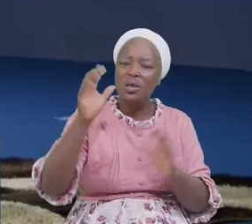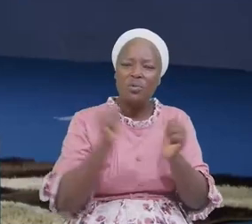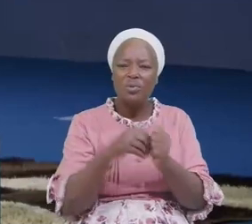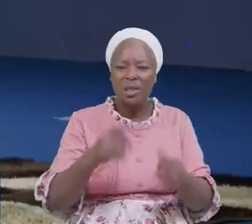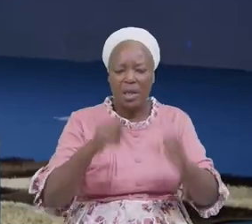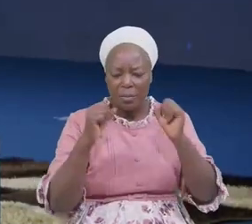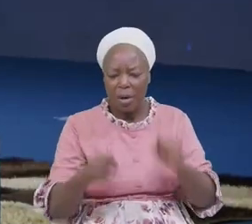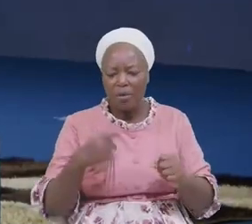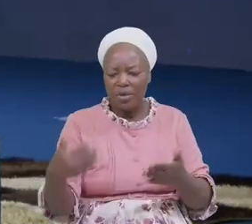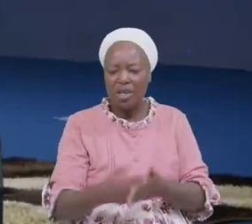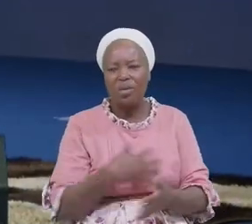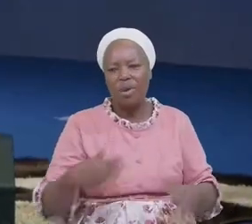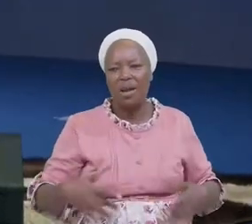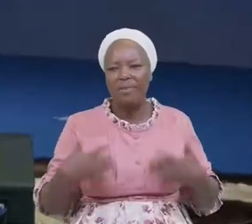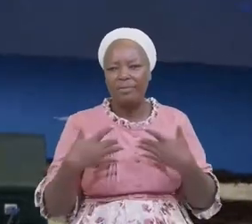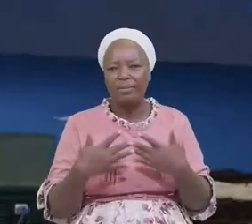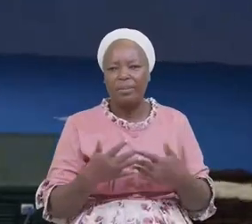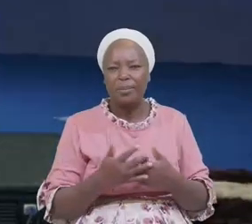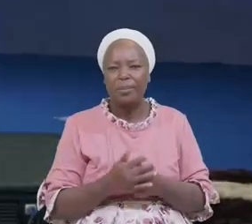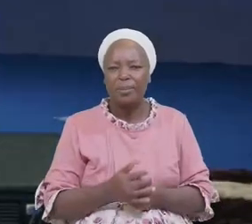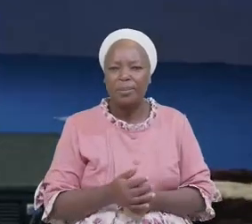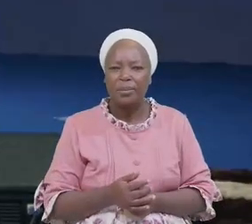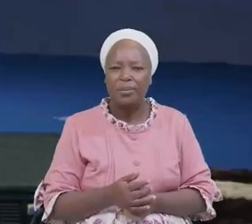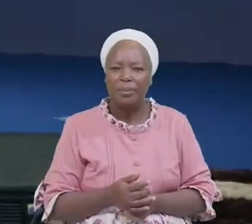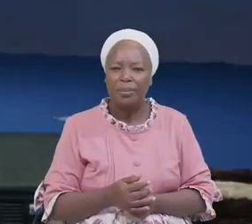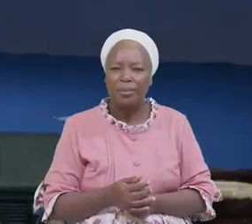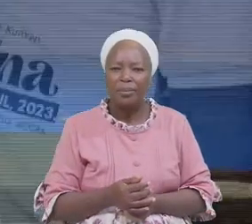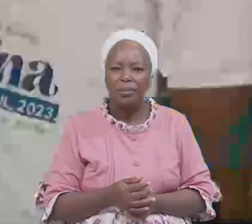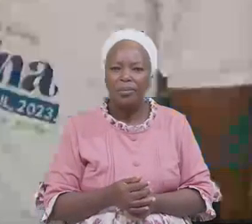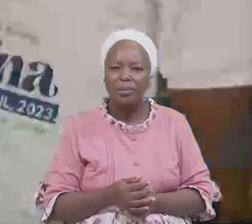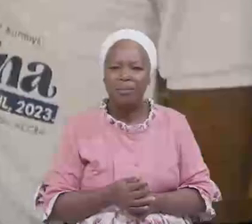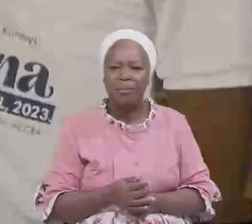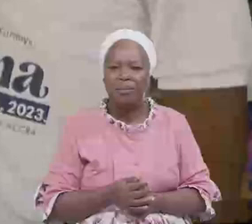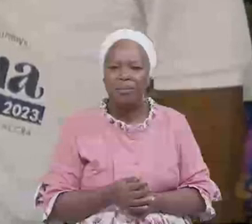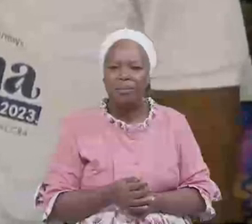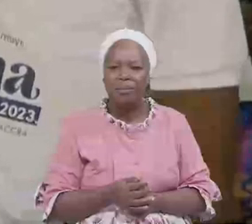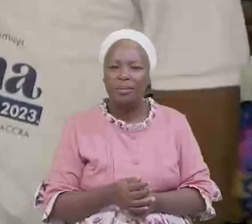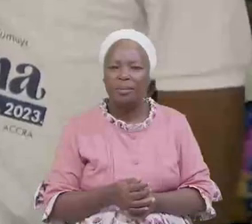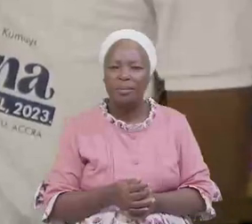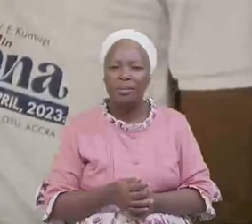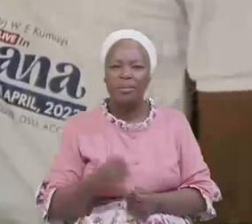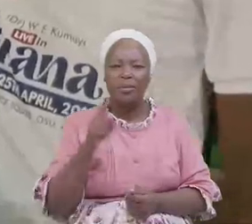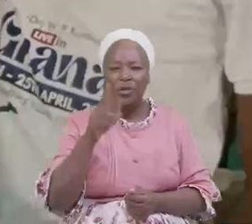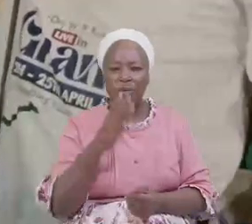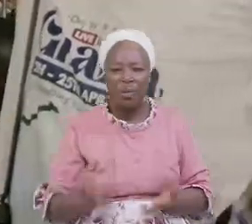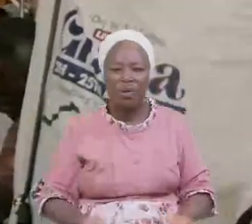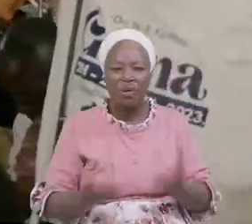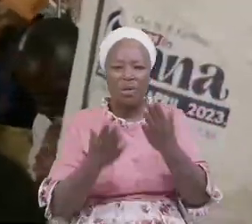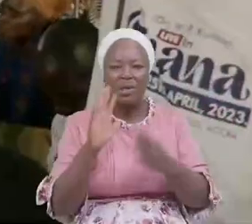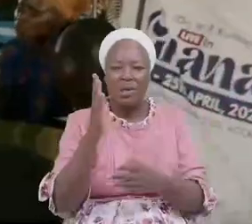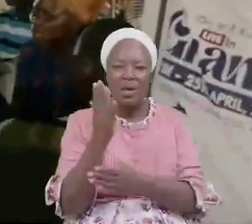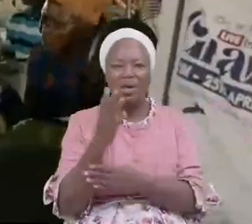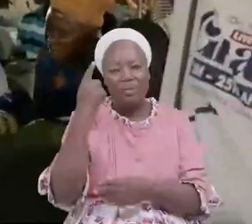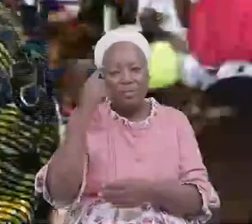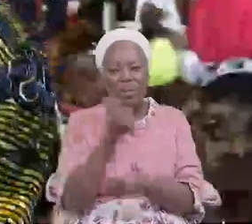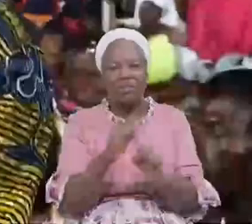Et t'amène donc à avoir une nouvelle vie par le pouvoir qu'il opère dans ta vie. Tu lèves ta main pour ce salut,